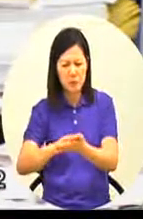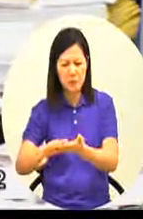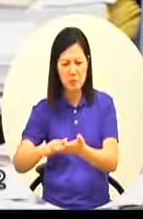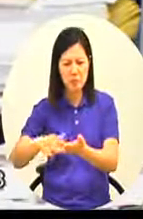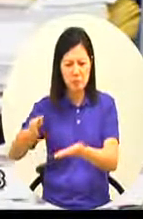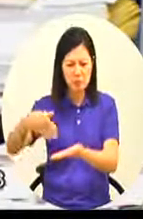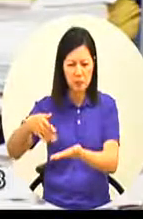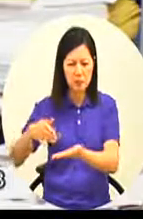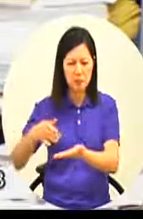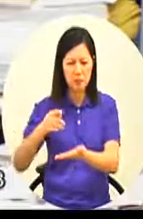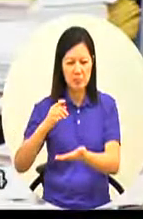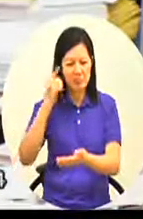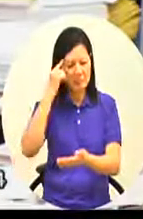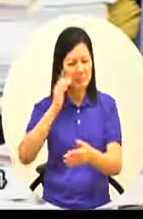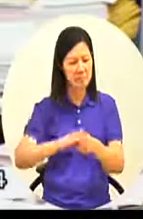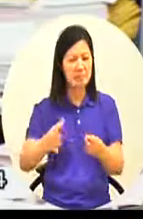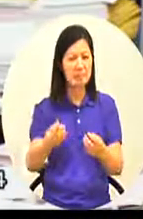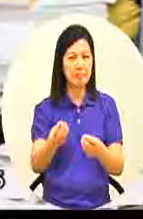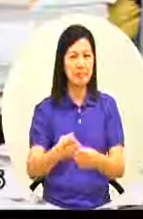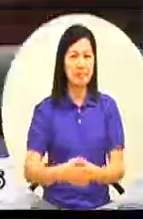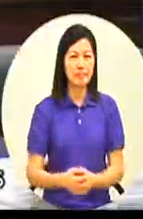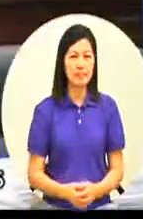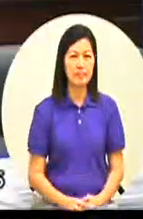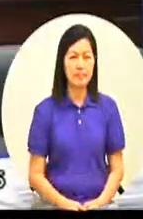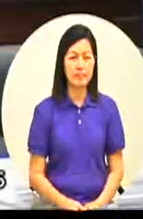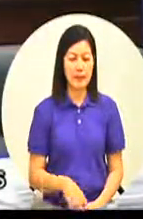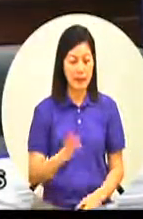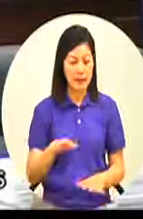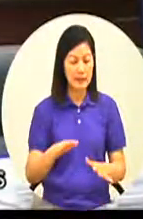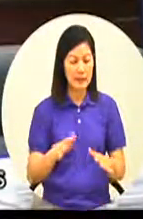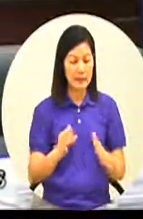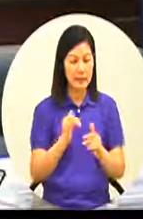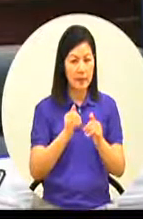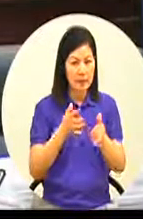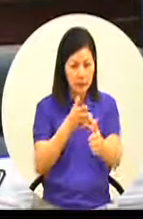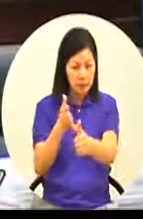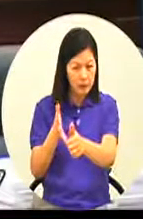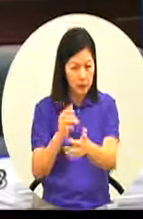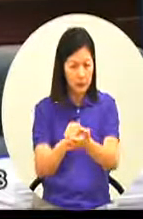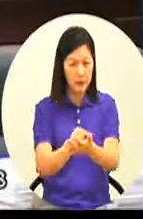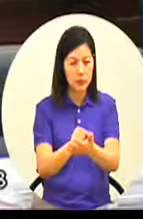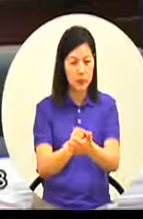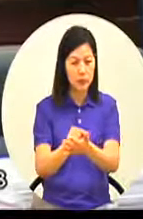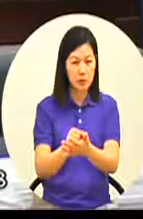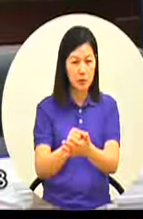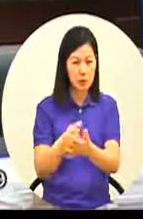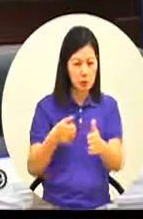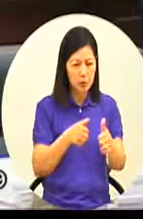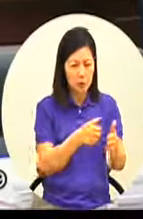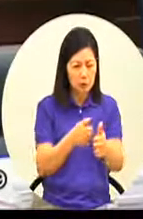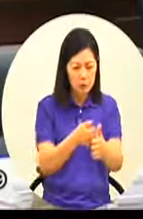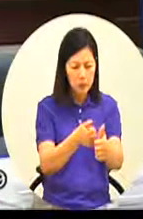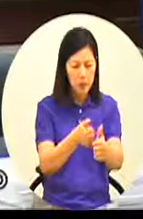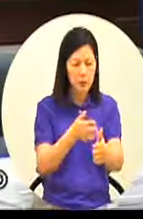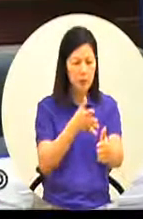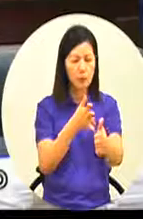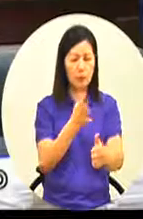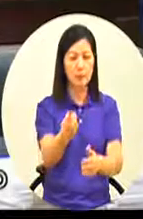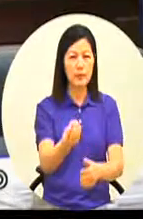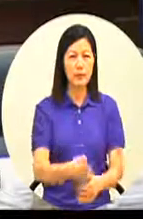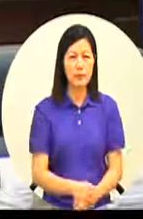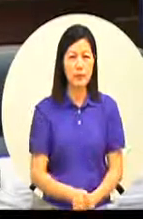偏高，因为我看这一次的民调好像没有再继续追踪，是不是？好，那是不是有的话等一下那个我们的主